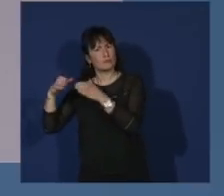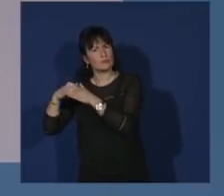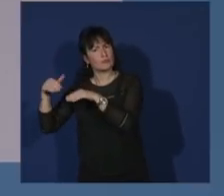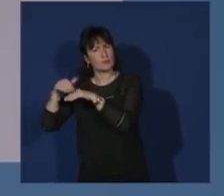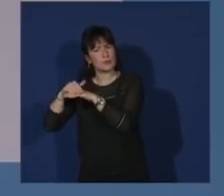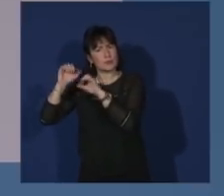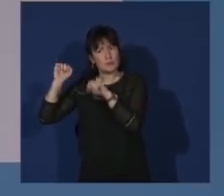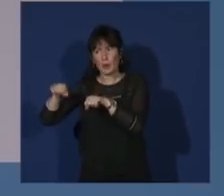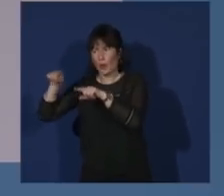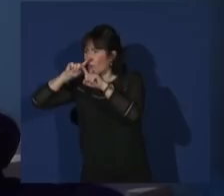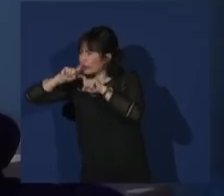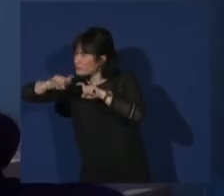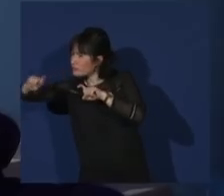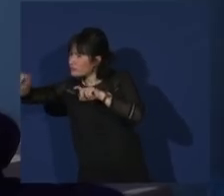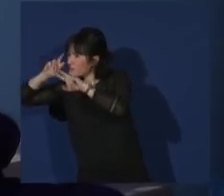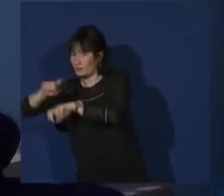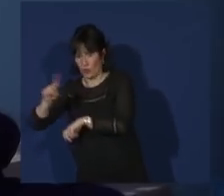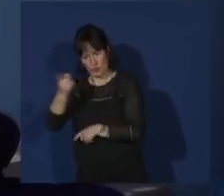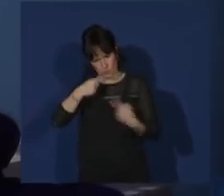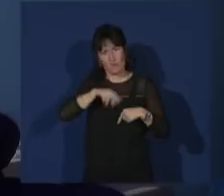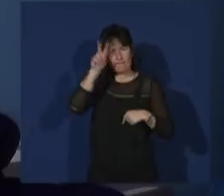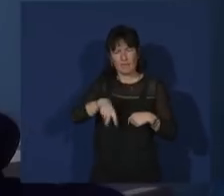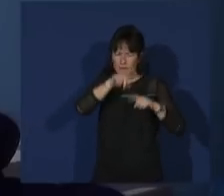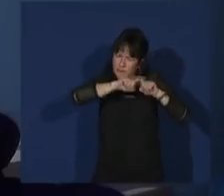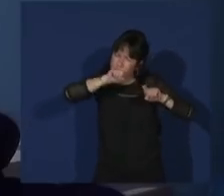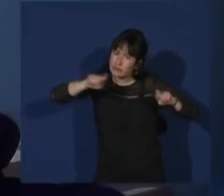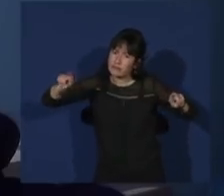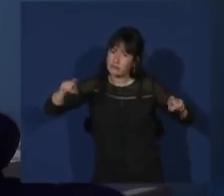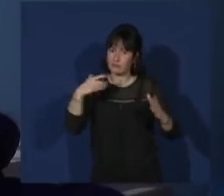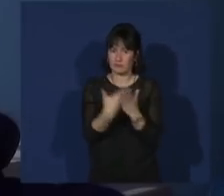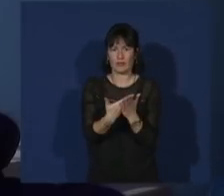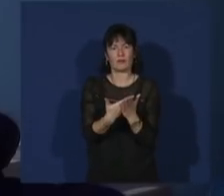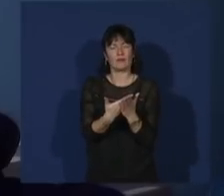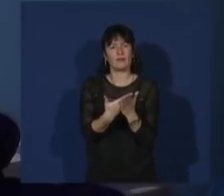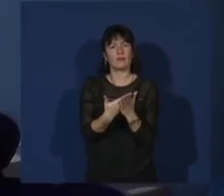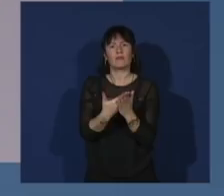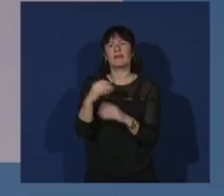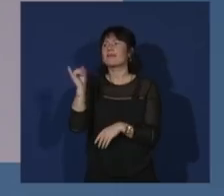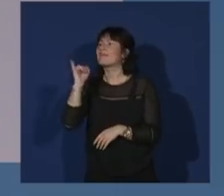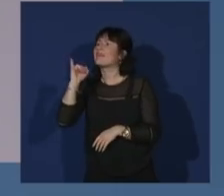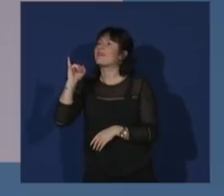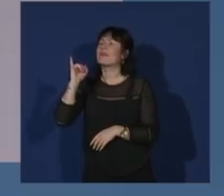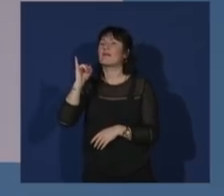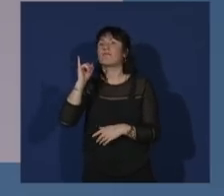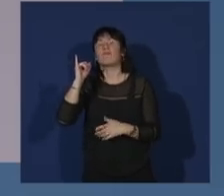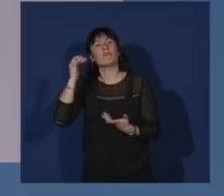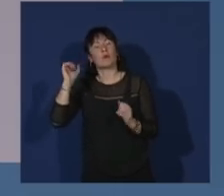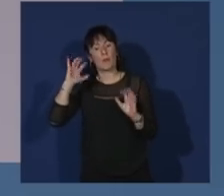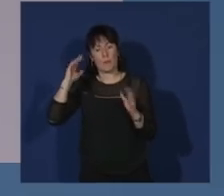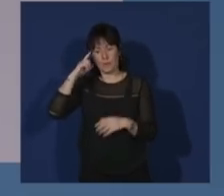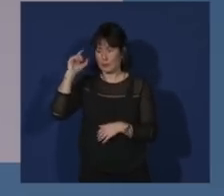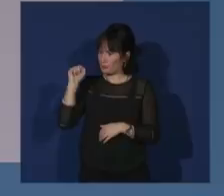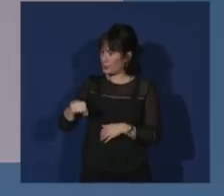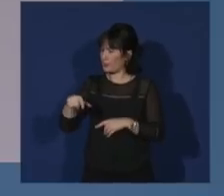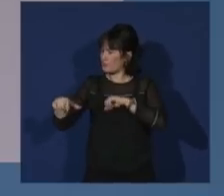cette enquête? Eh bien, cela, ça vaut. Qui pense que nous sommes capables de mener des opérations comme la Grande Marche pour l'Europe. Et